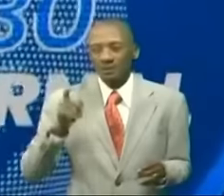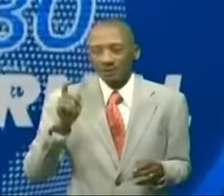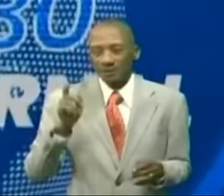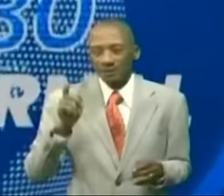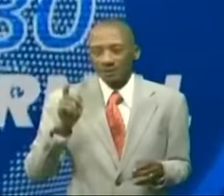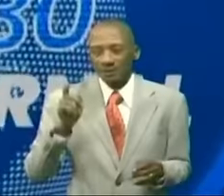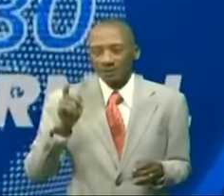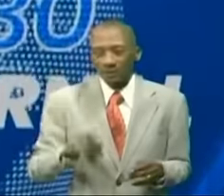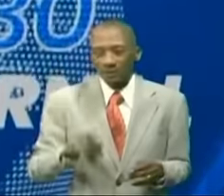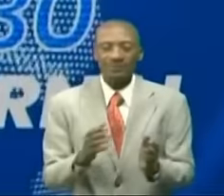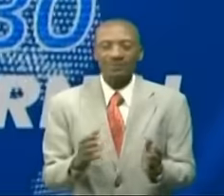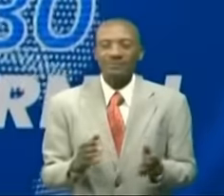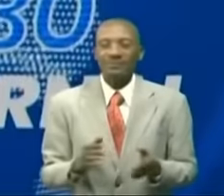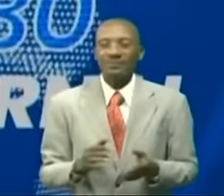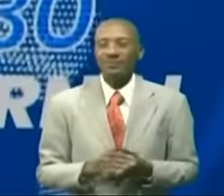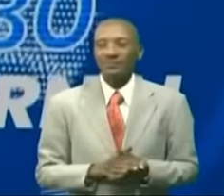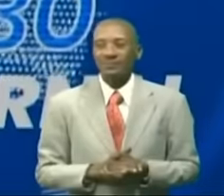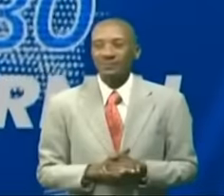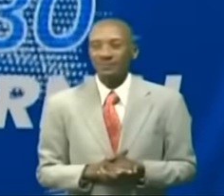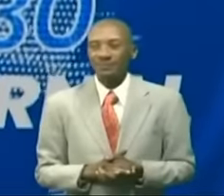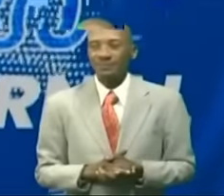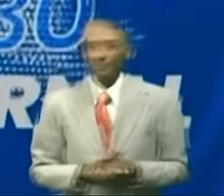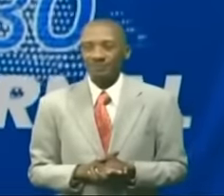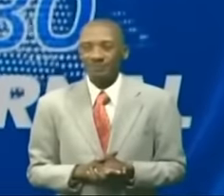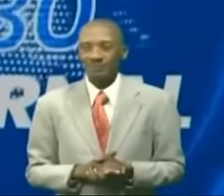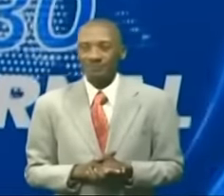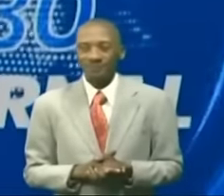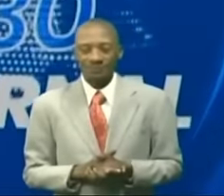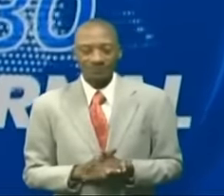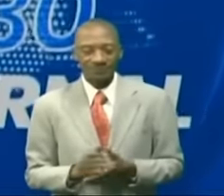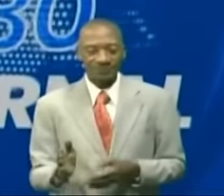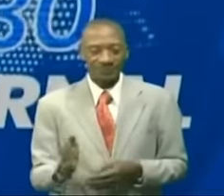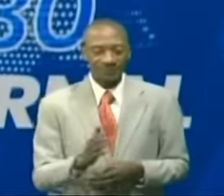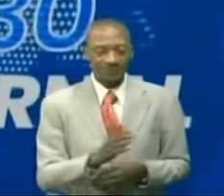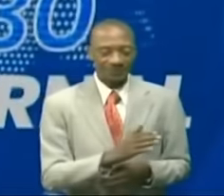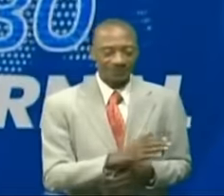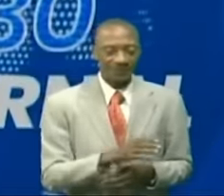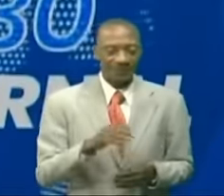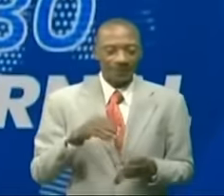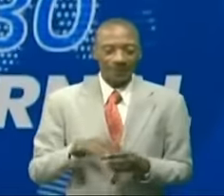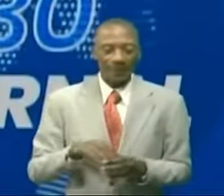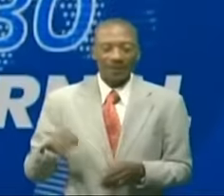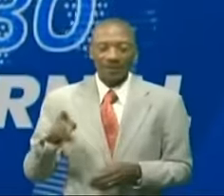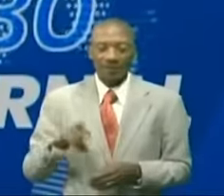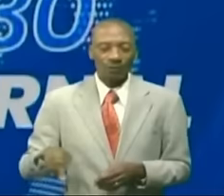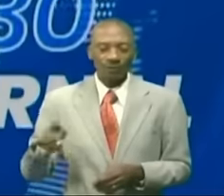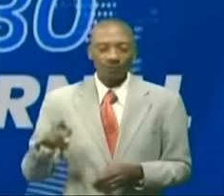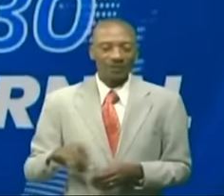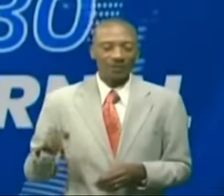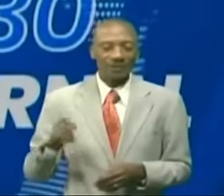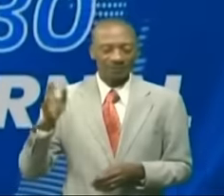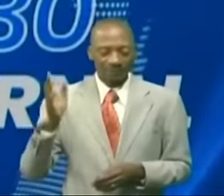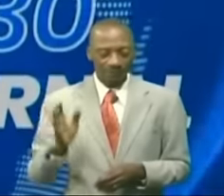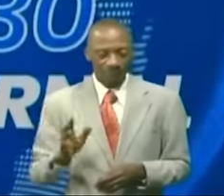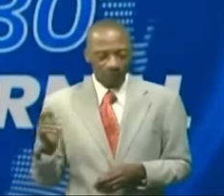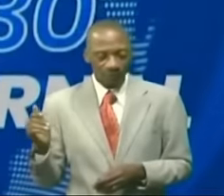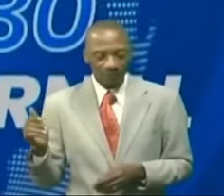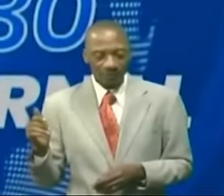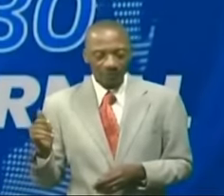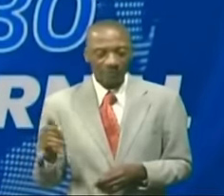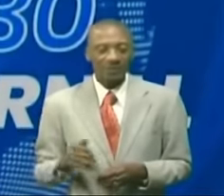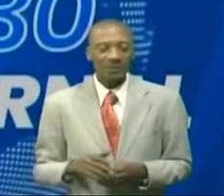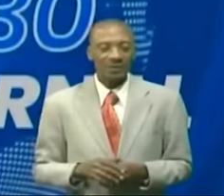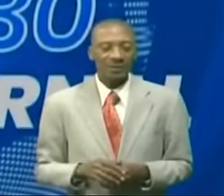armées. Une province à une autre en vue de résoudre durablement le problème lié à l'employabilité